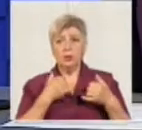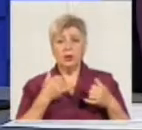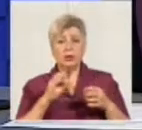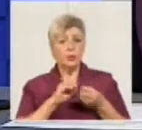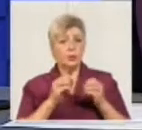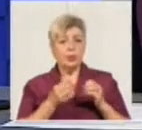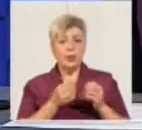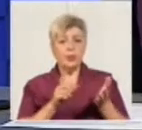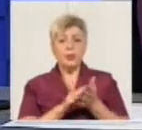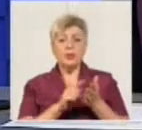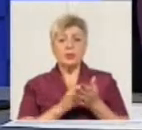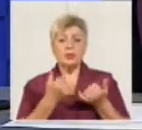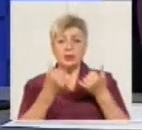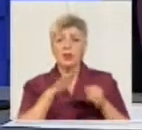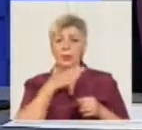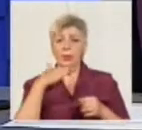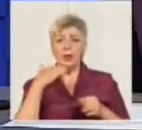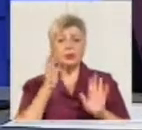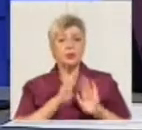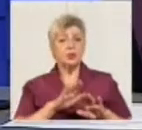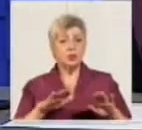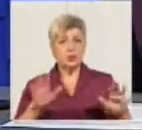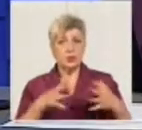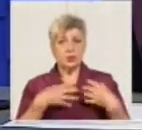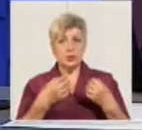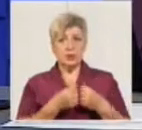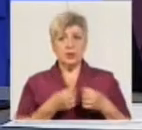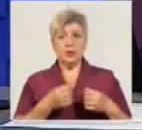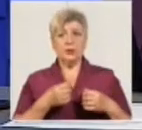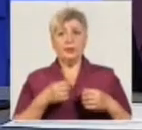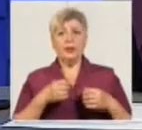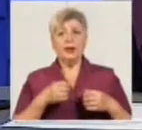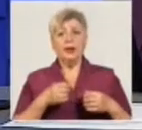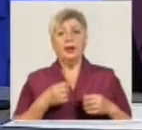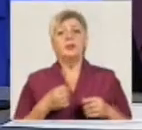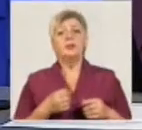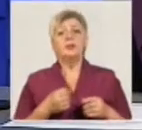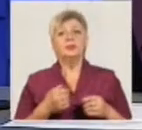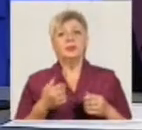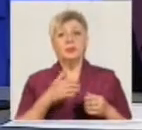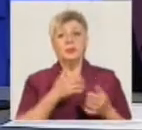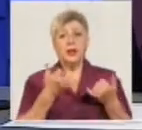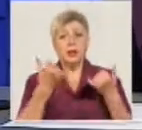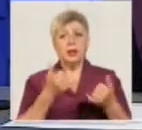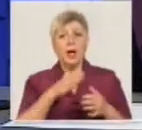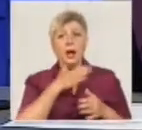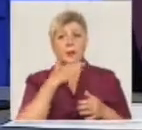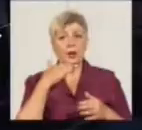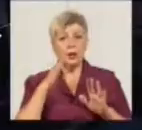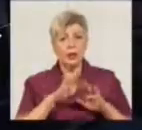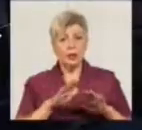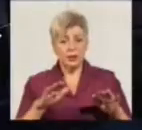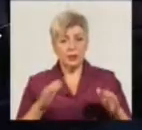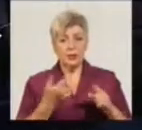багатодітних родин, тому що в державі встановлений граничний розмір пенсії – це 10200. Зараз, можливо, змінились трошки,